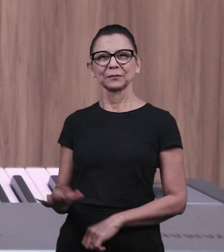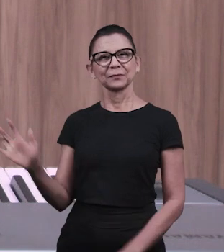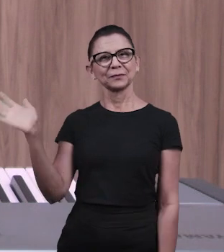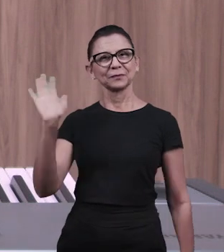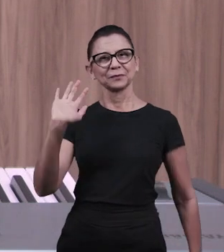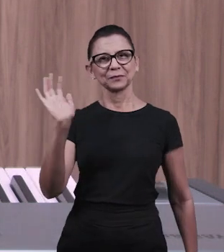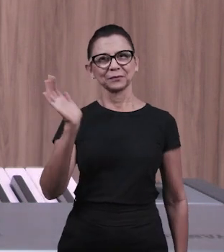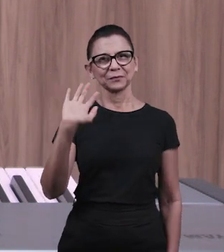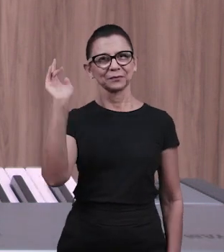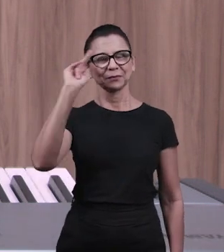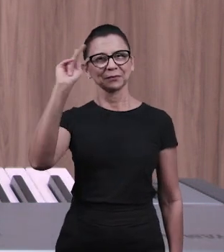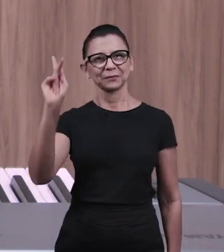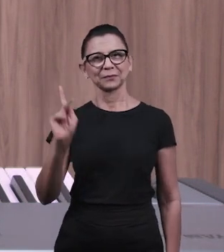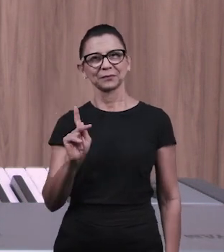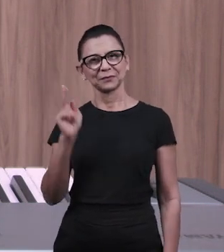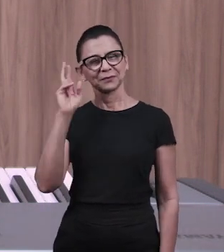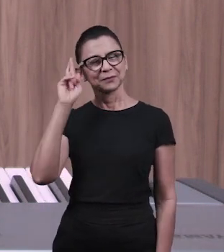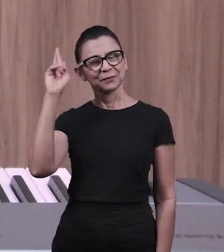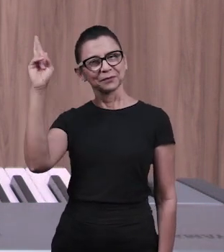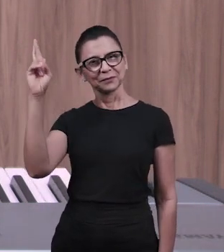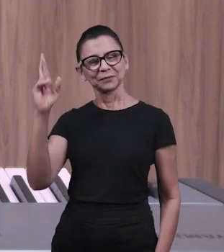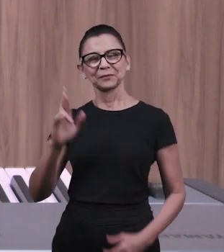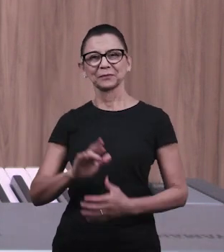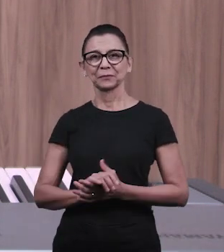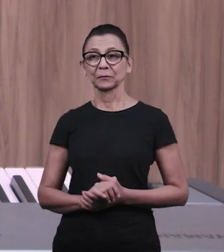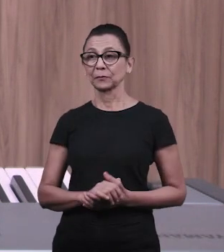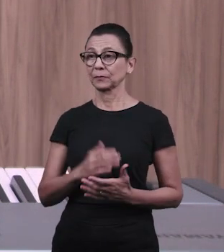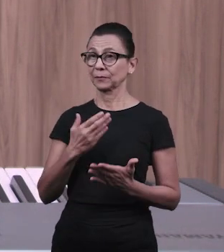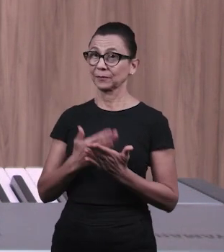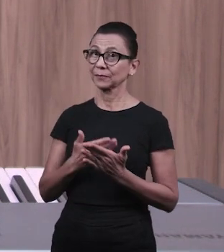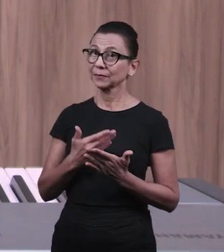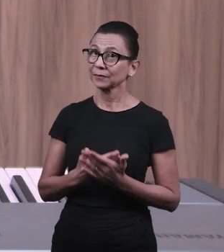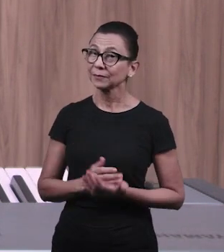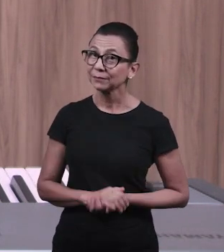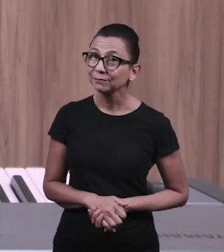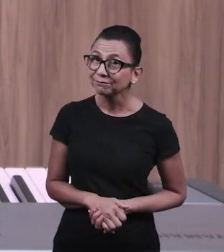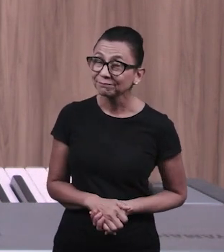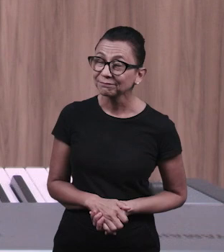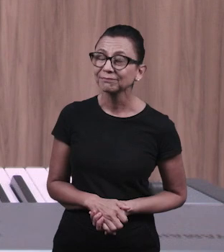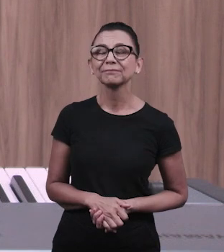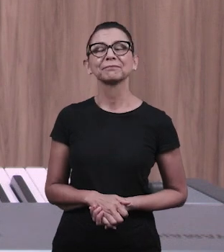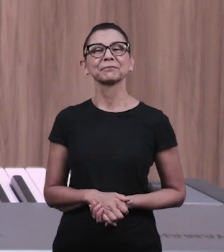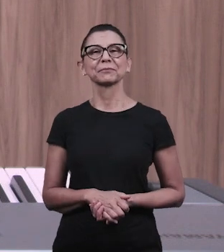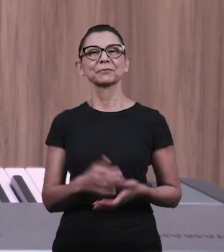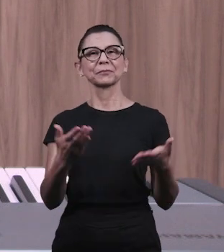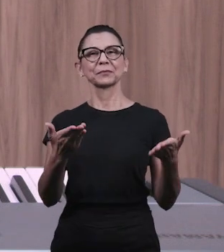Приветствую вас, дорогие мои, мир Господа Иисуса. Мы